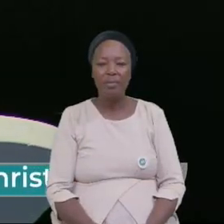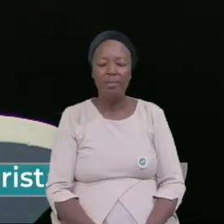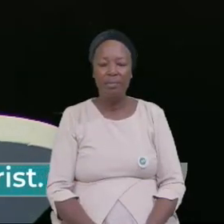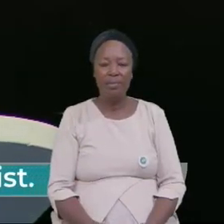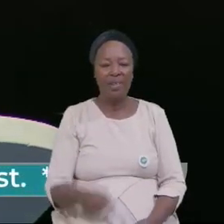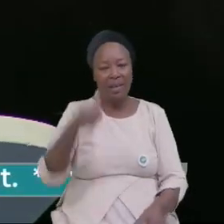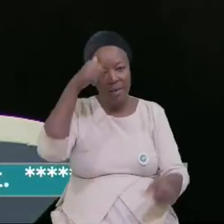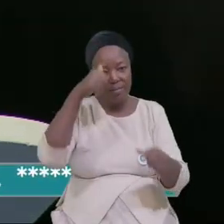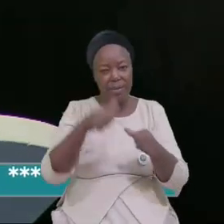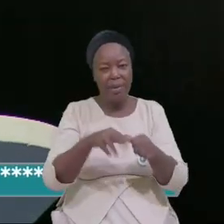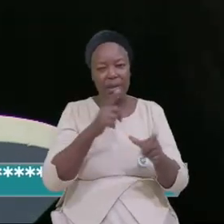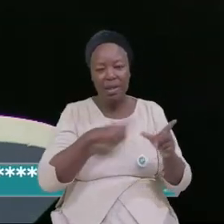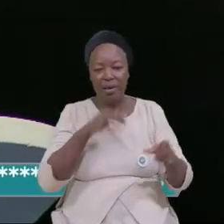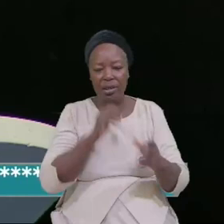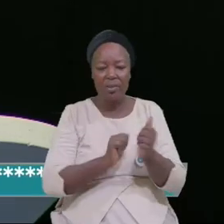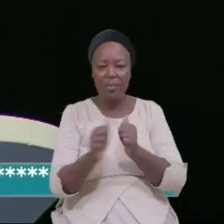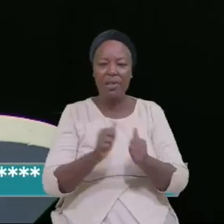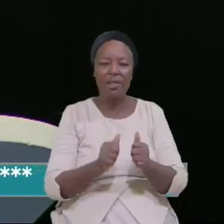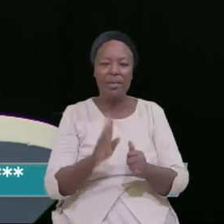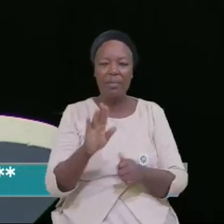Le Seigneur passe